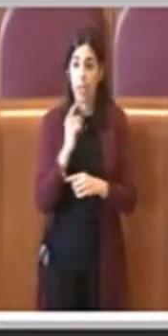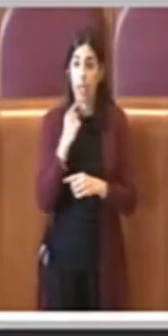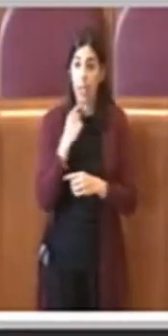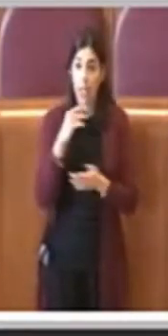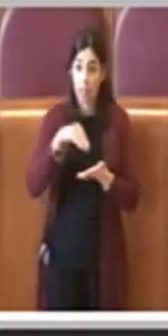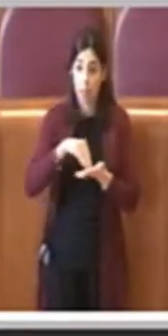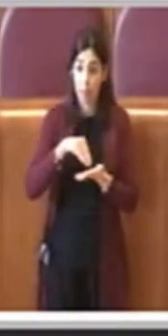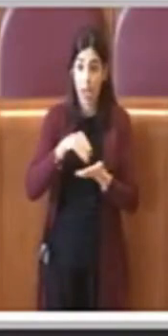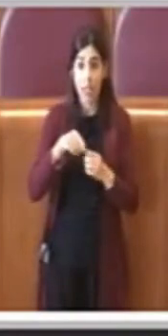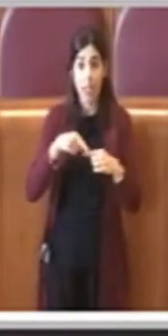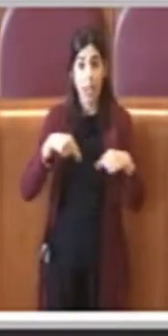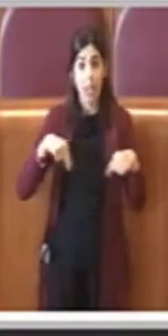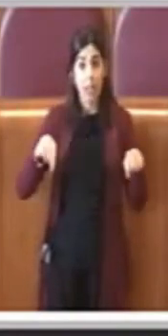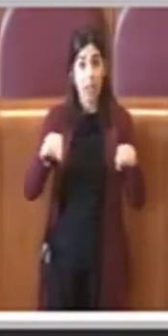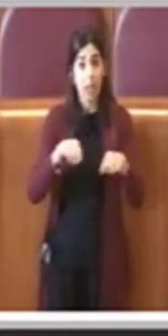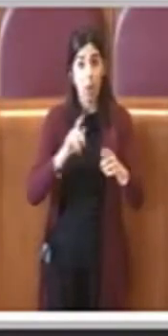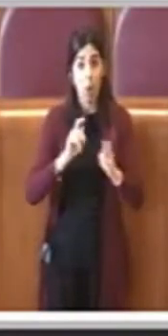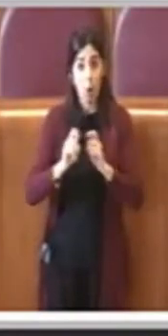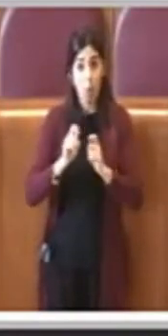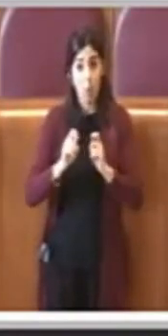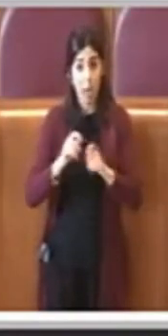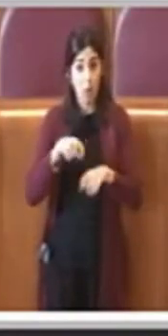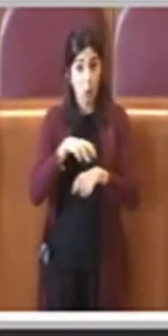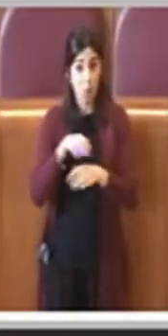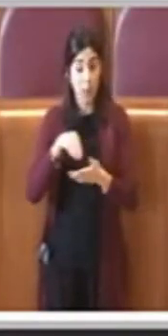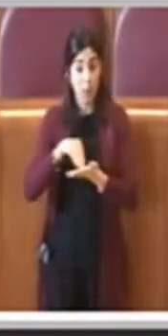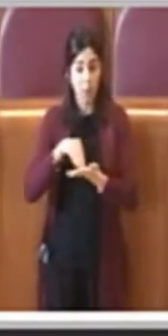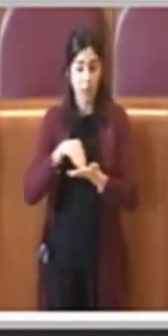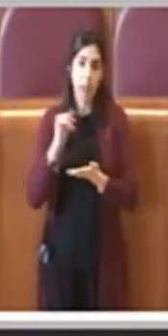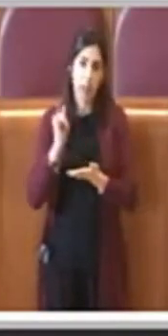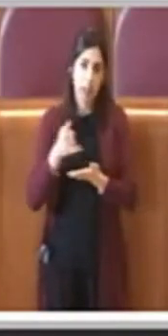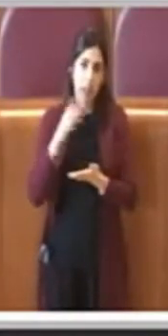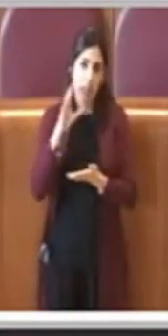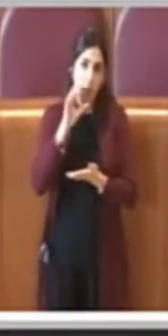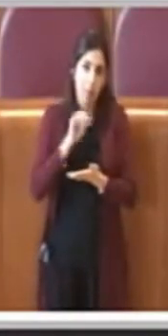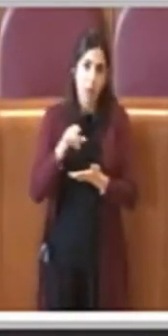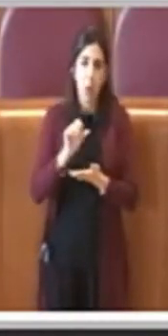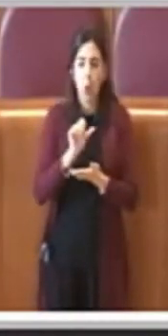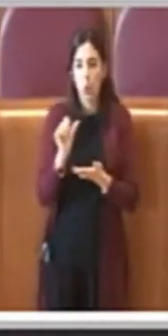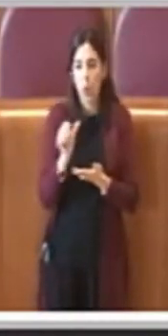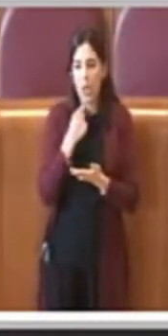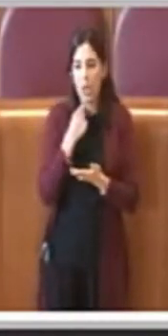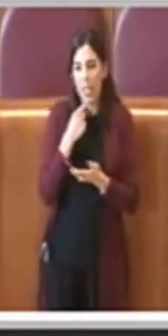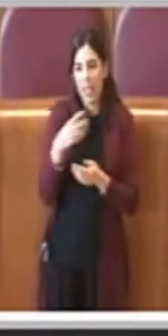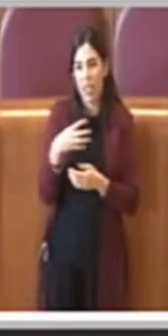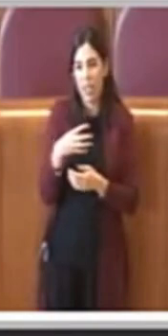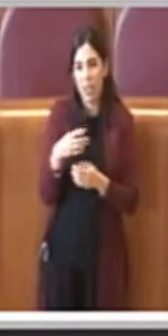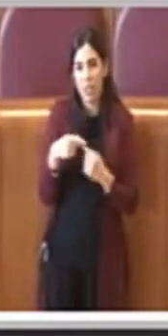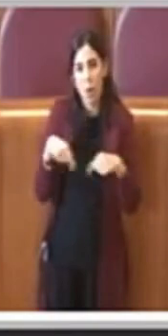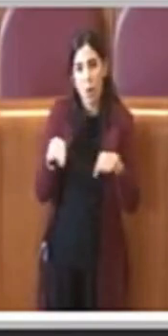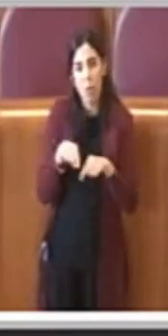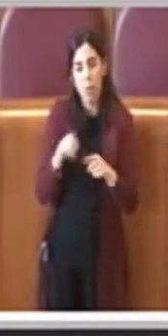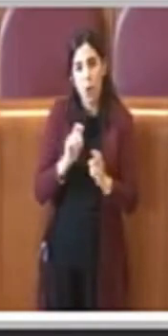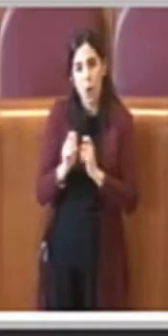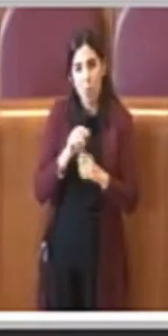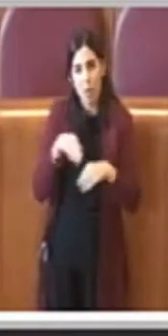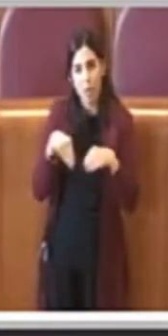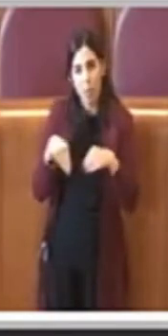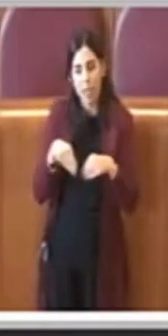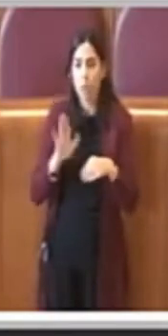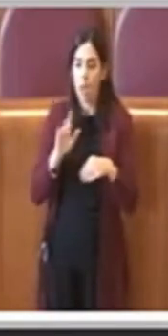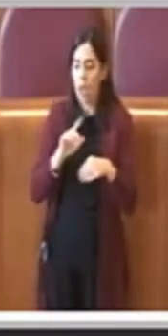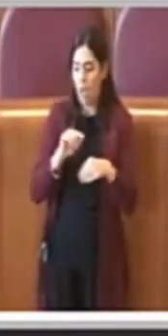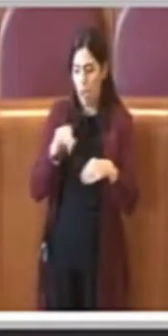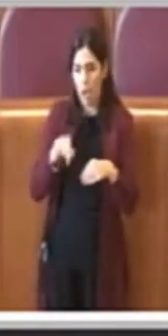commissari presenti, sì, mi rendo conto che sono esclusivamente i commissari della Commissione Commercio, ma c'è stato modo di capire un po'